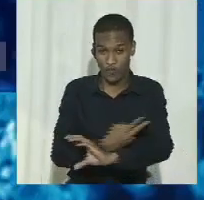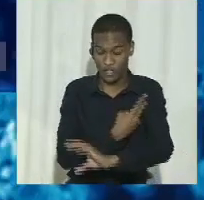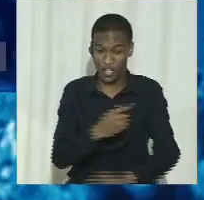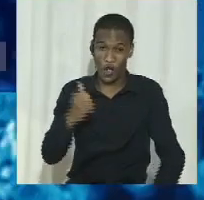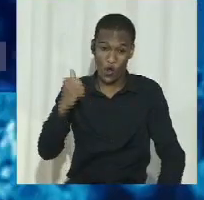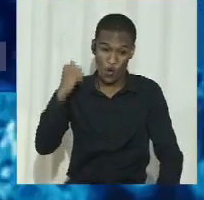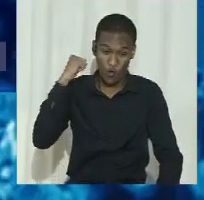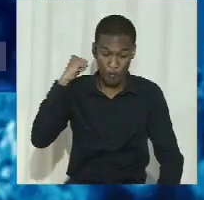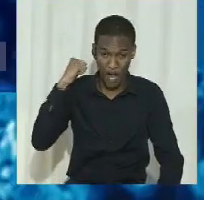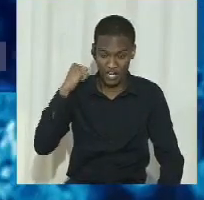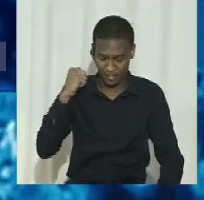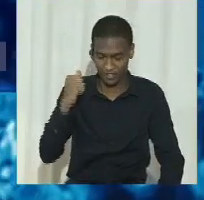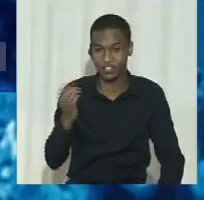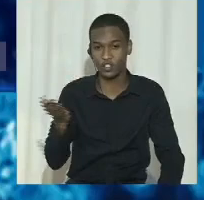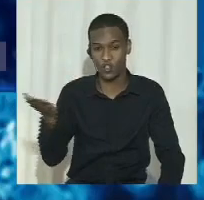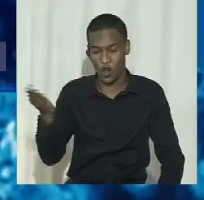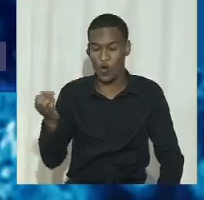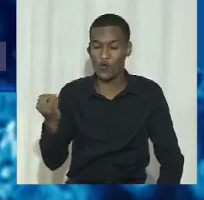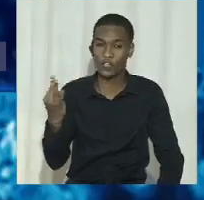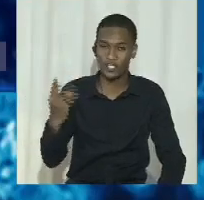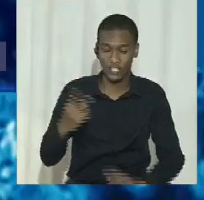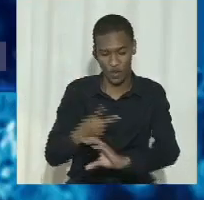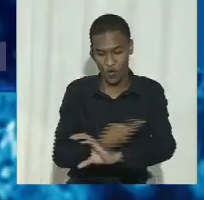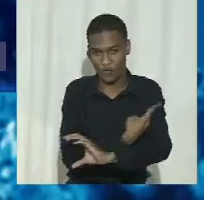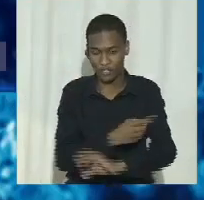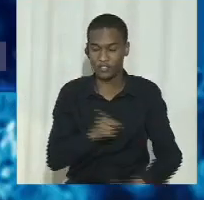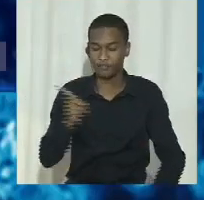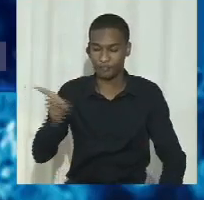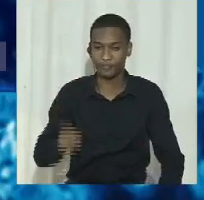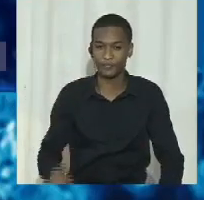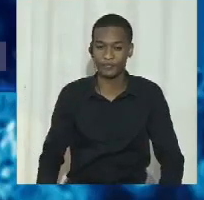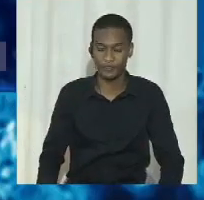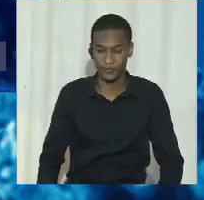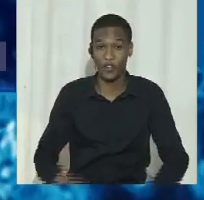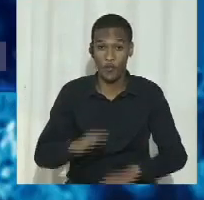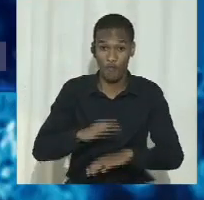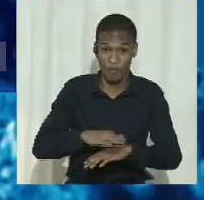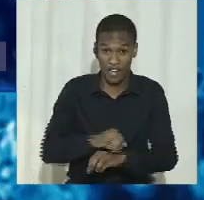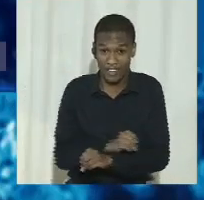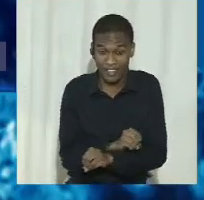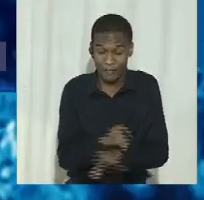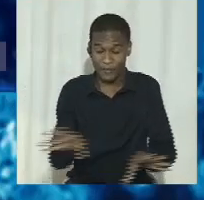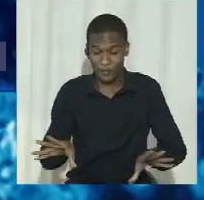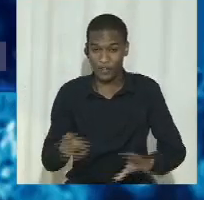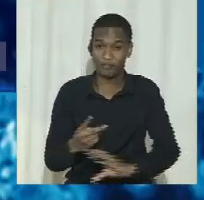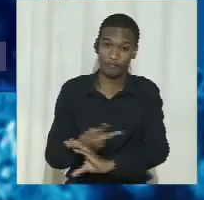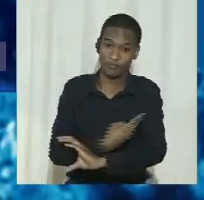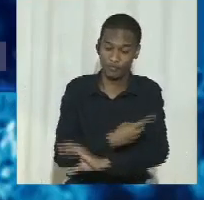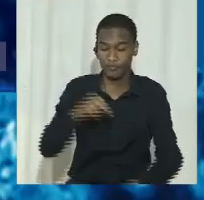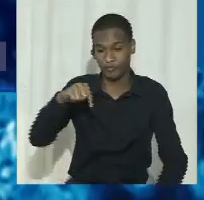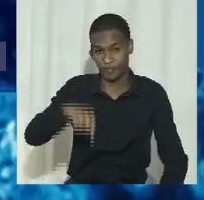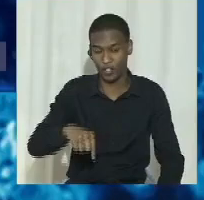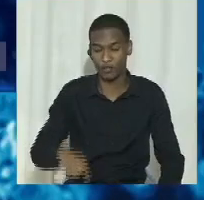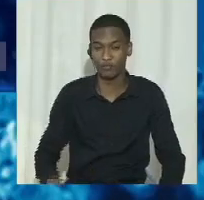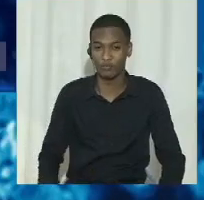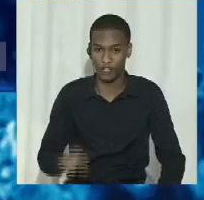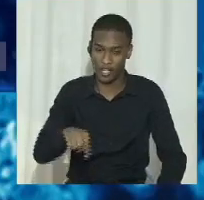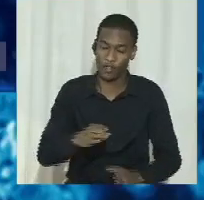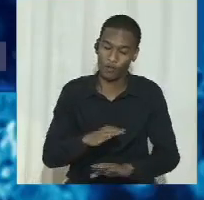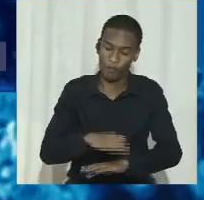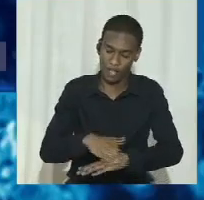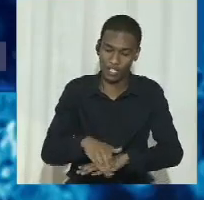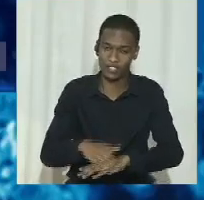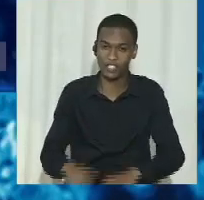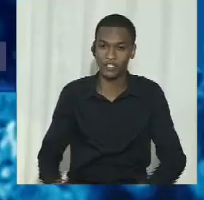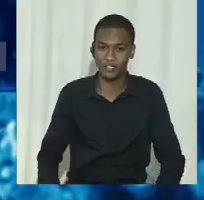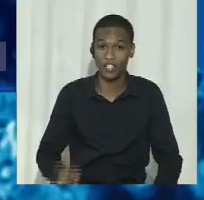datiny 20 aprily 20 sy 20 mikasika ny fivoaran'ny valanaretina COVID-19 eto